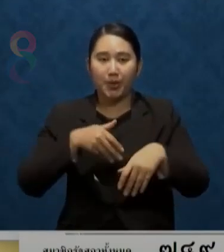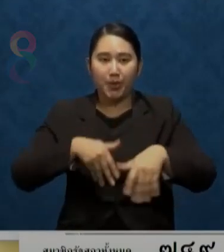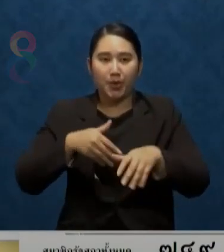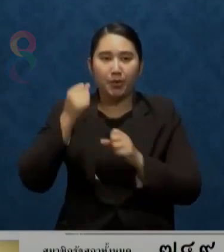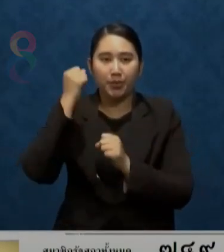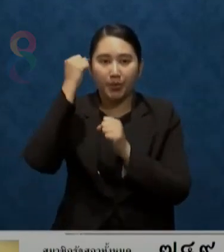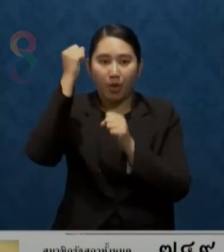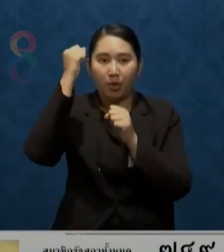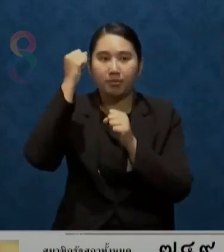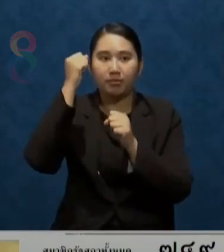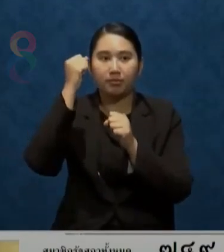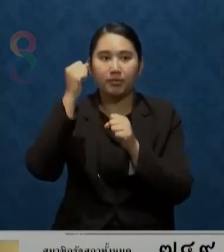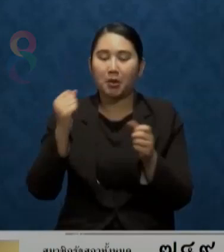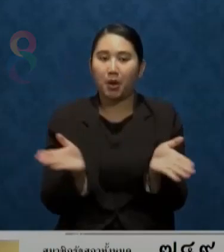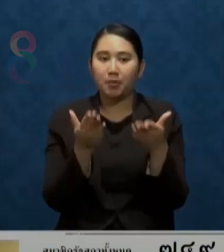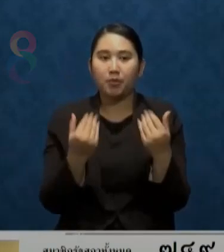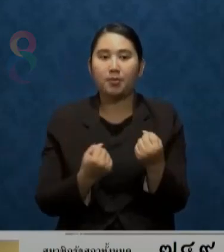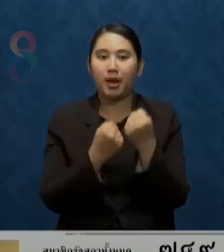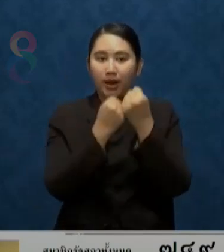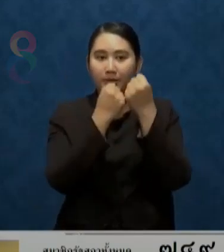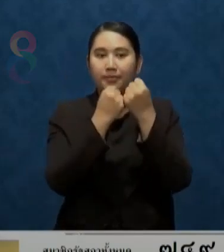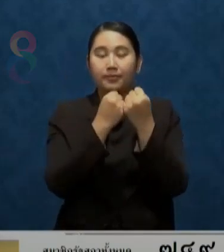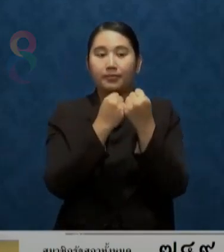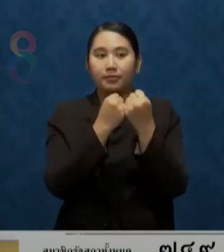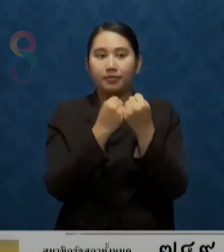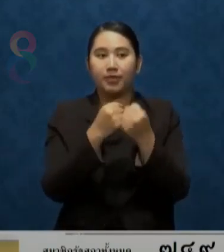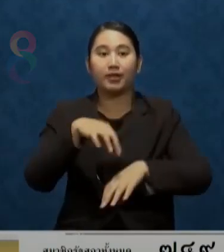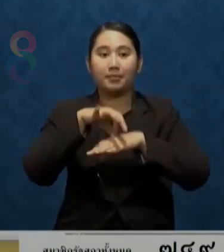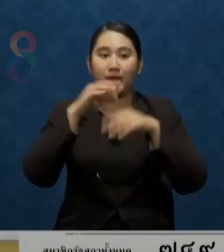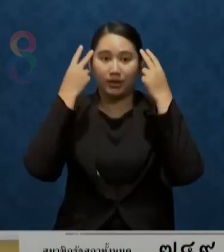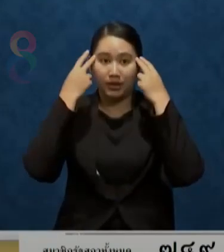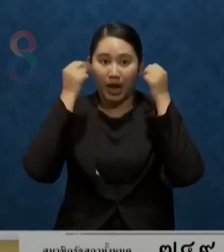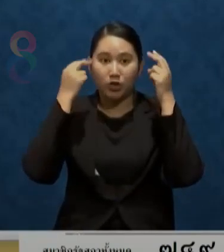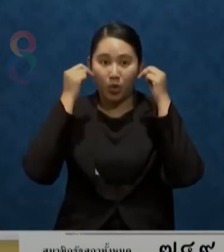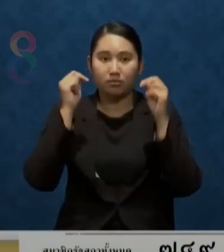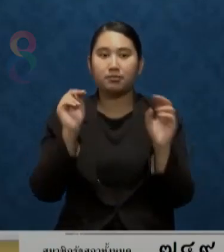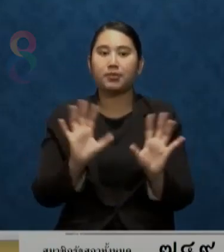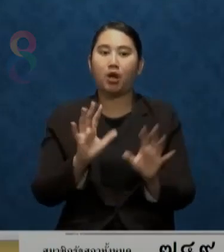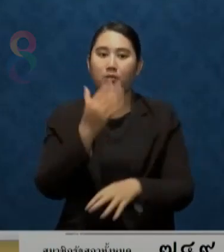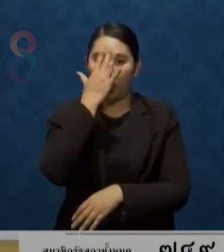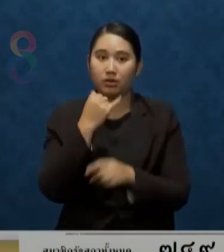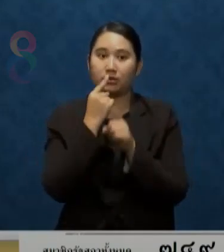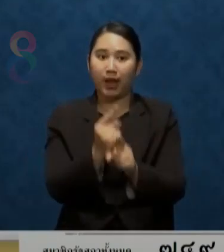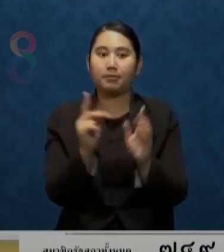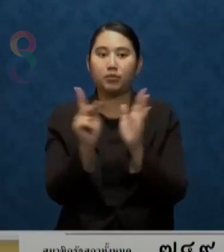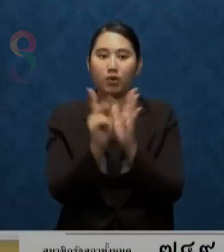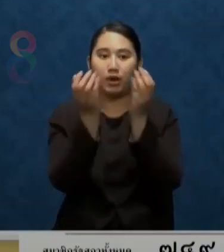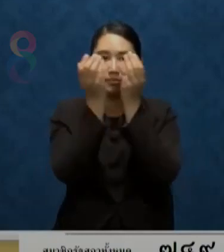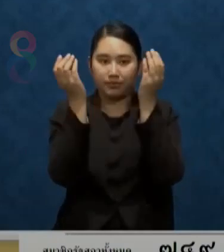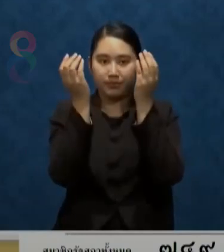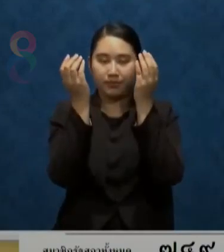กมาสนับสนุนผลักดันเรียกร้องให้ท่านเป็นนายกรัฐมนตรี พราะนี่มันเป็นกติกาในทางรัฐธรรมนู